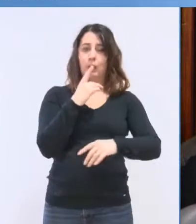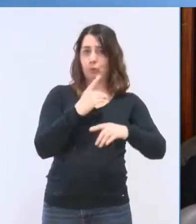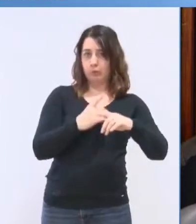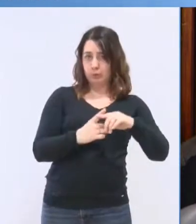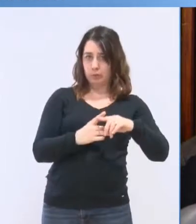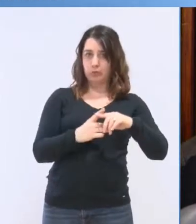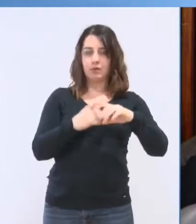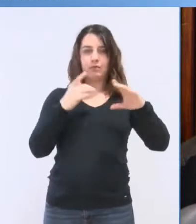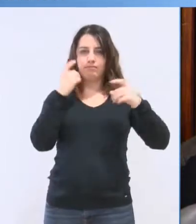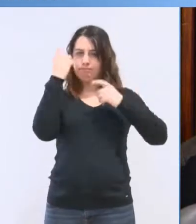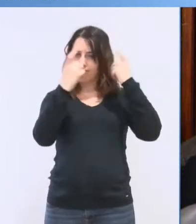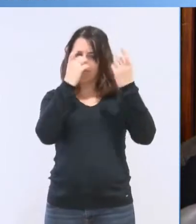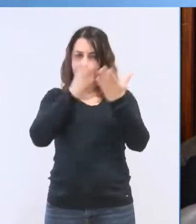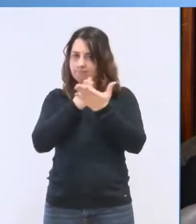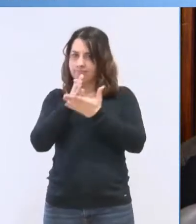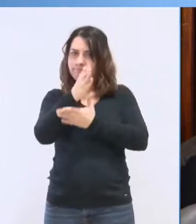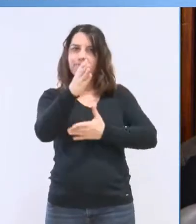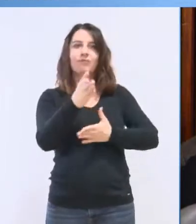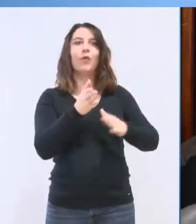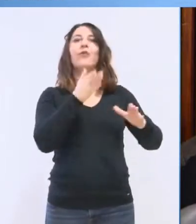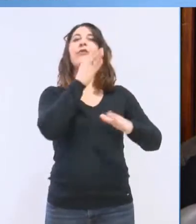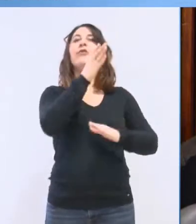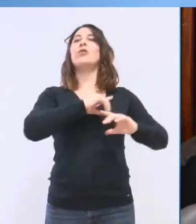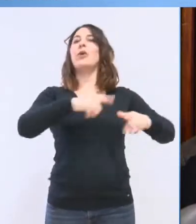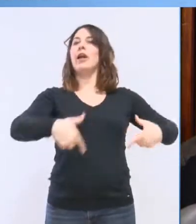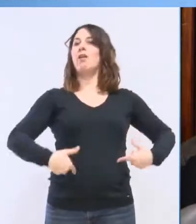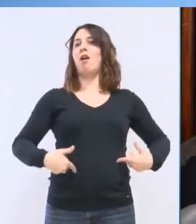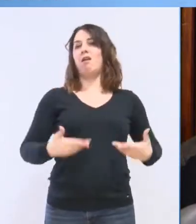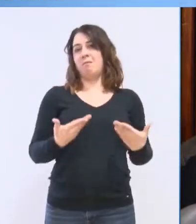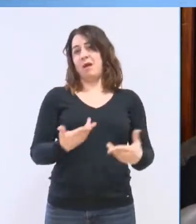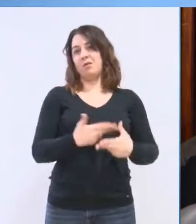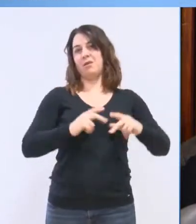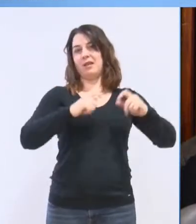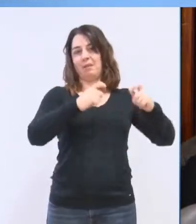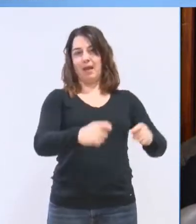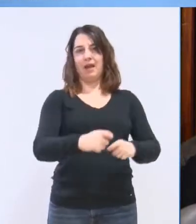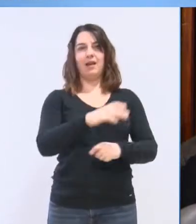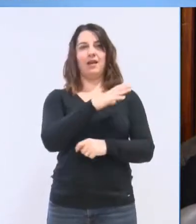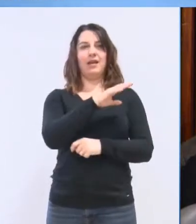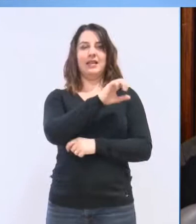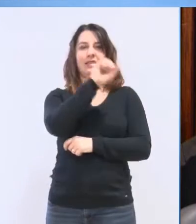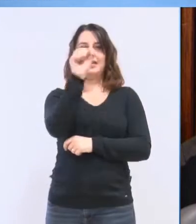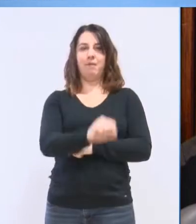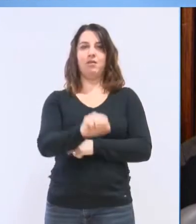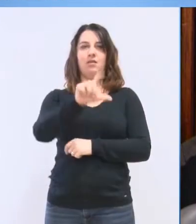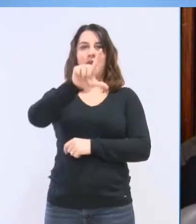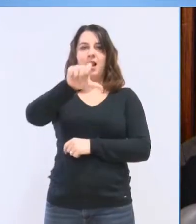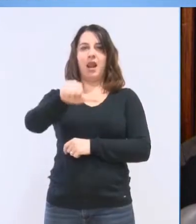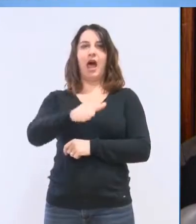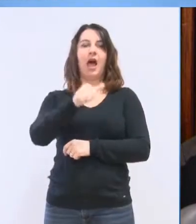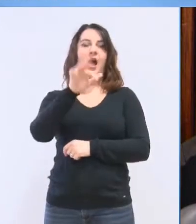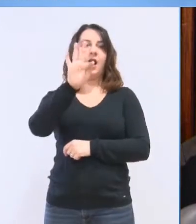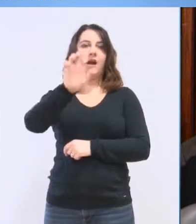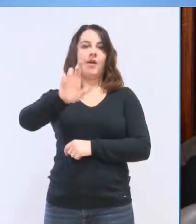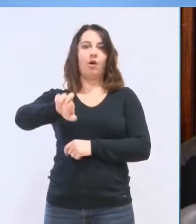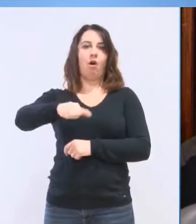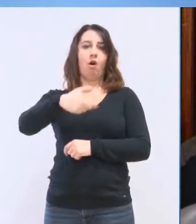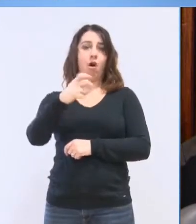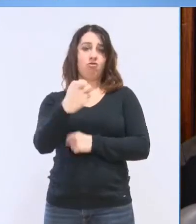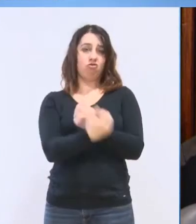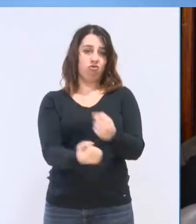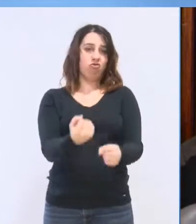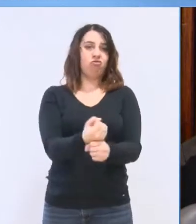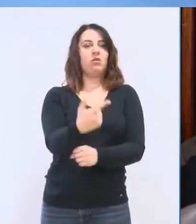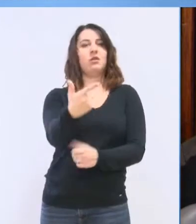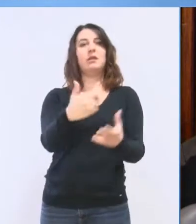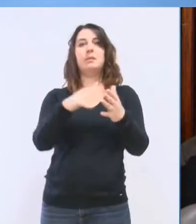dans la perspective de la future école qui s'est appelée Simone Lagrange en 2014.